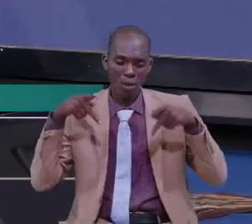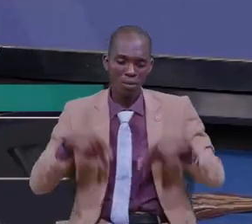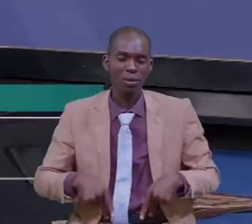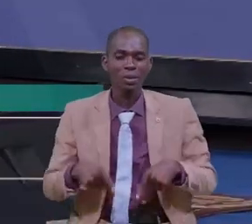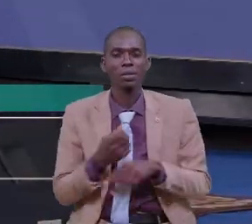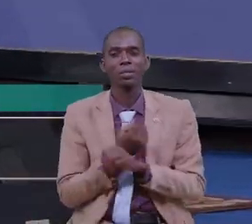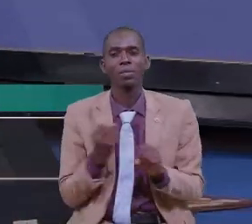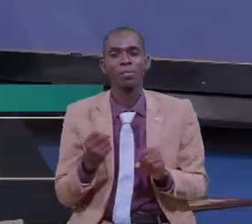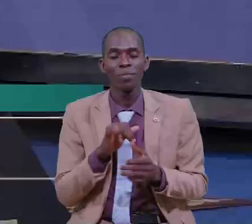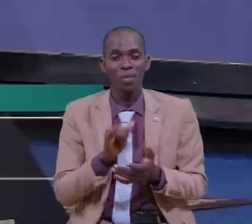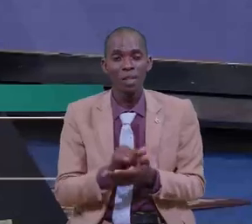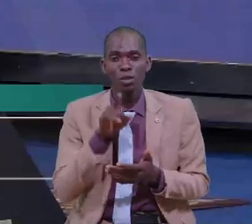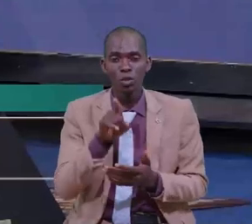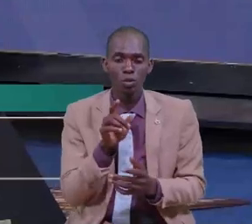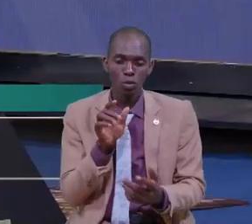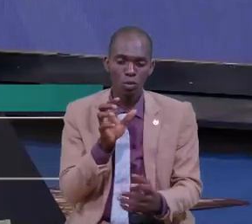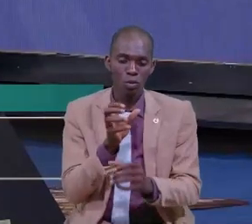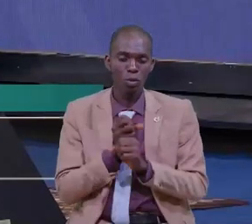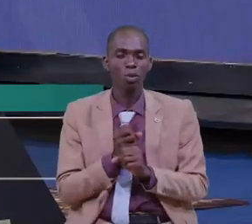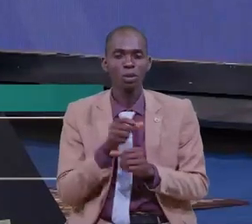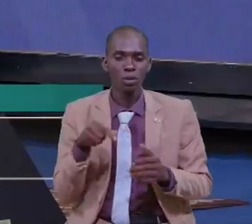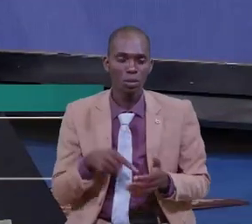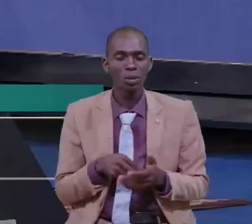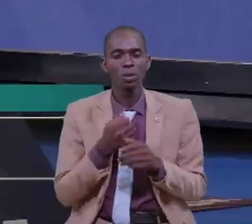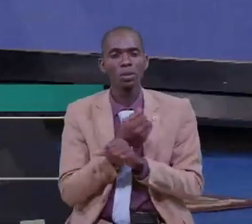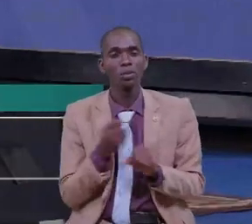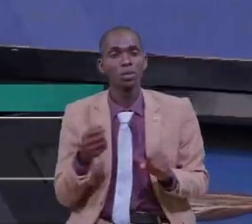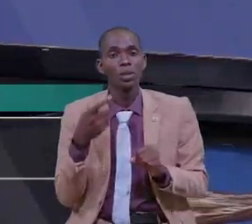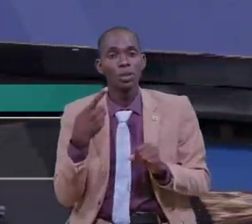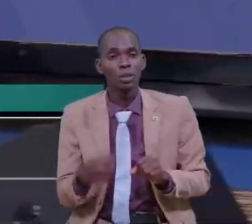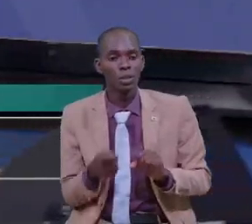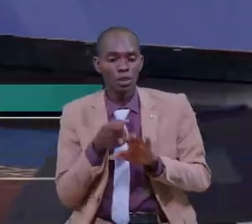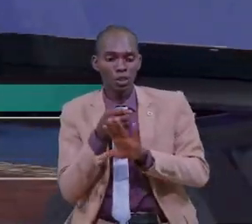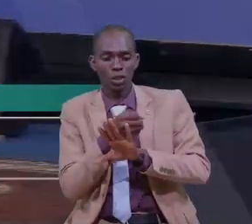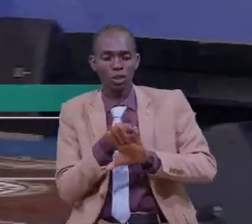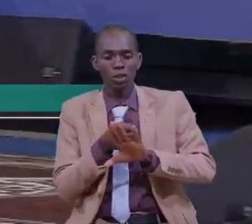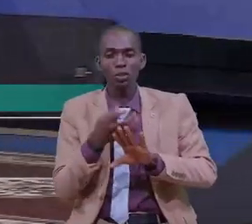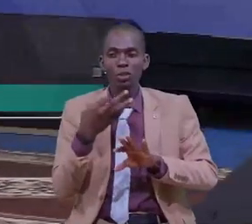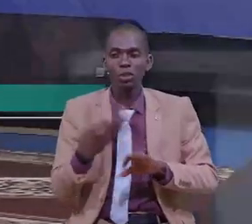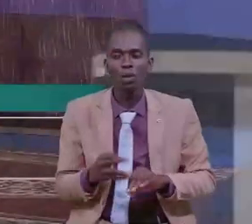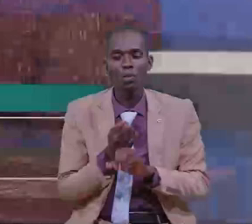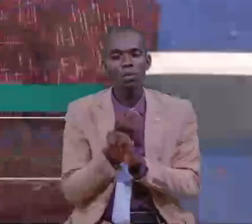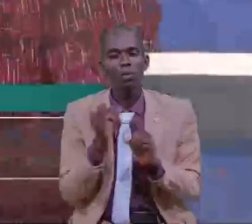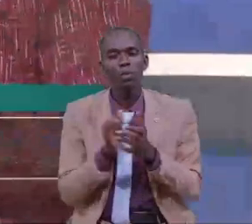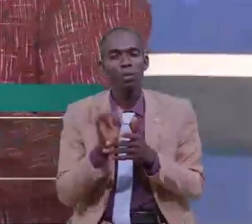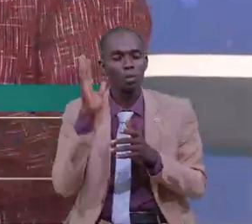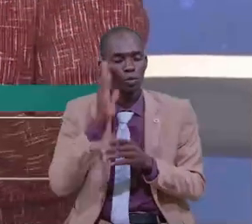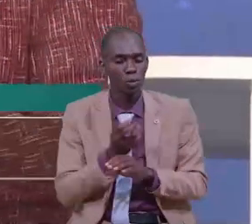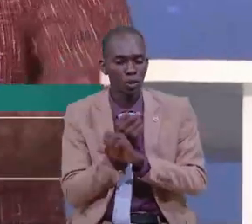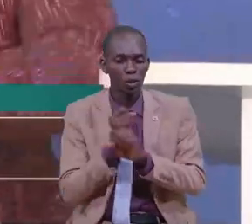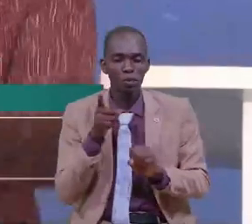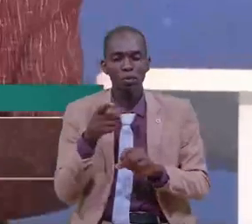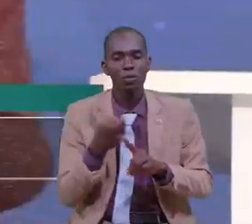Cela te parvient. Tu as besoin de bouclier du salut qui te protège de